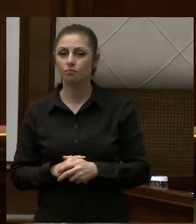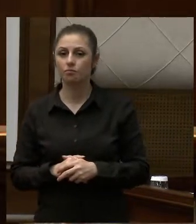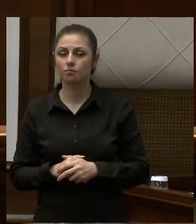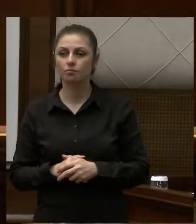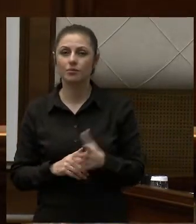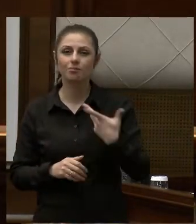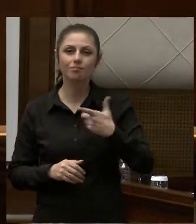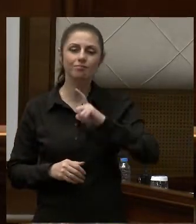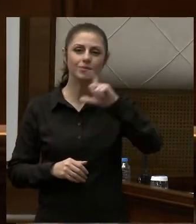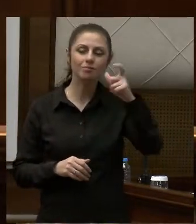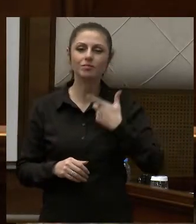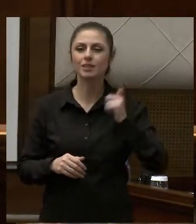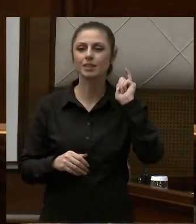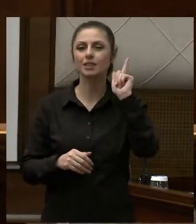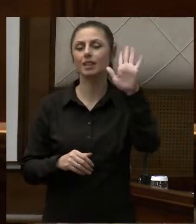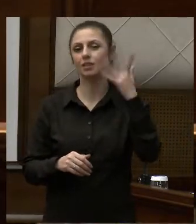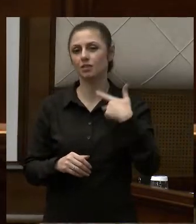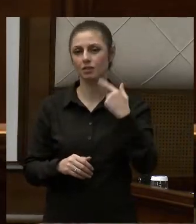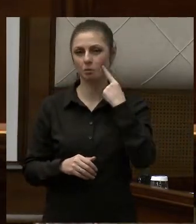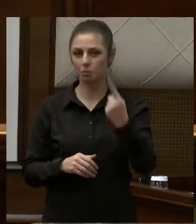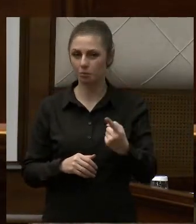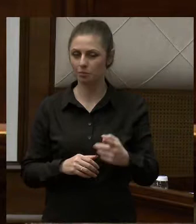acizlik olarak görürüm. Çünkü